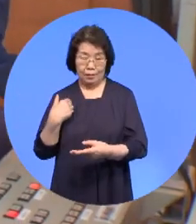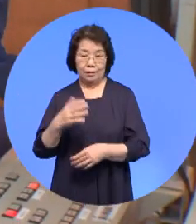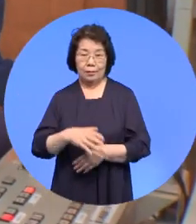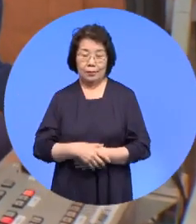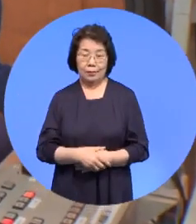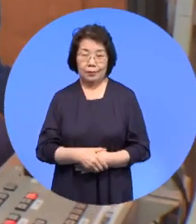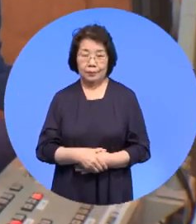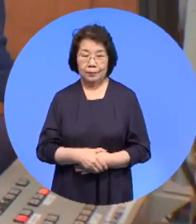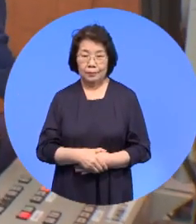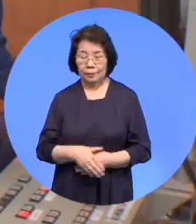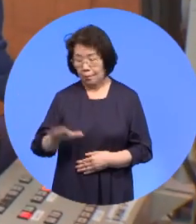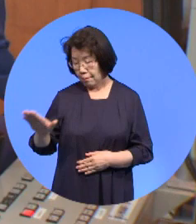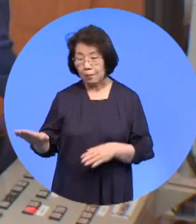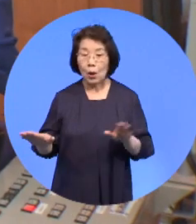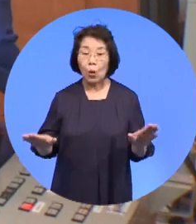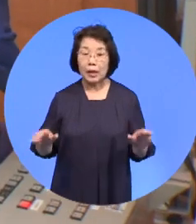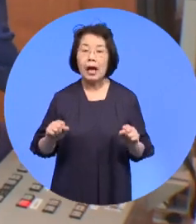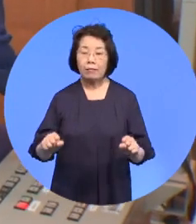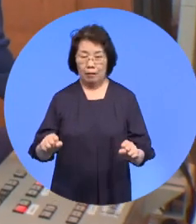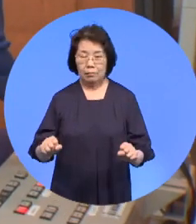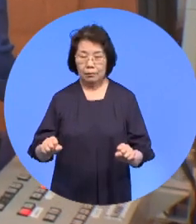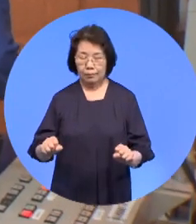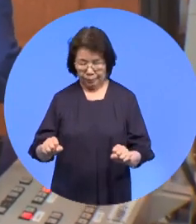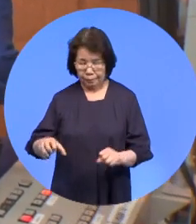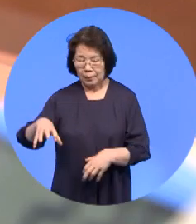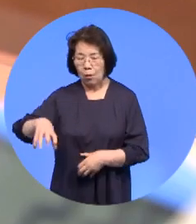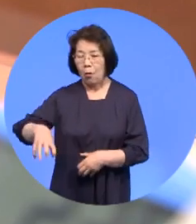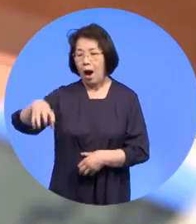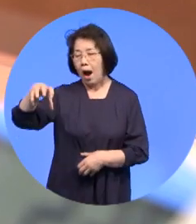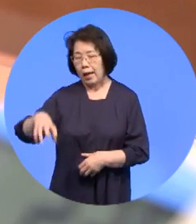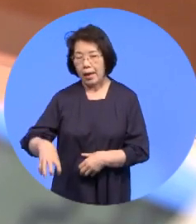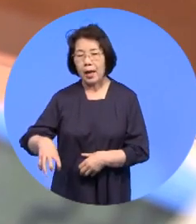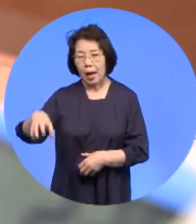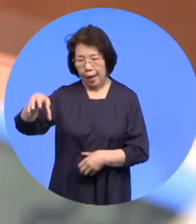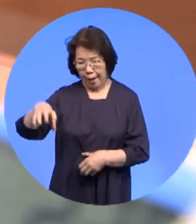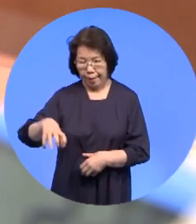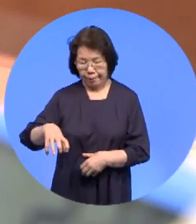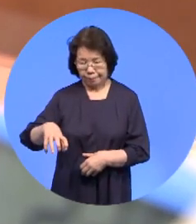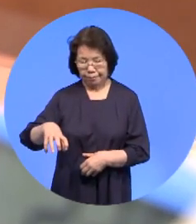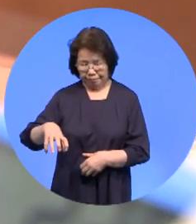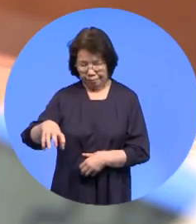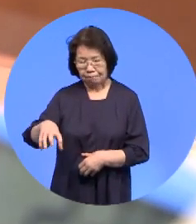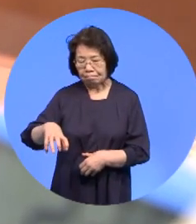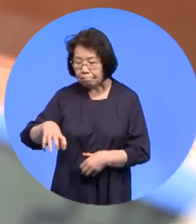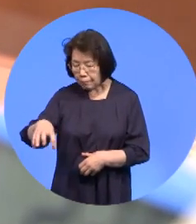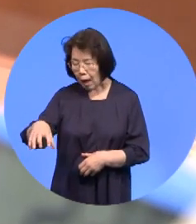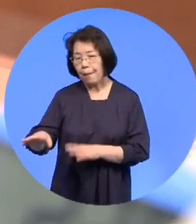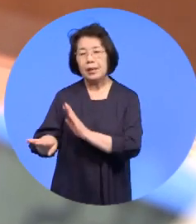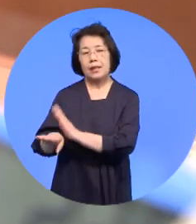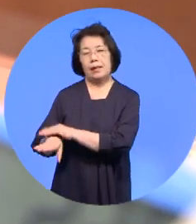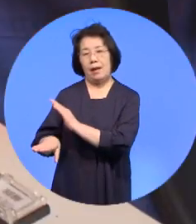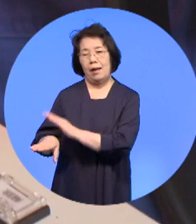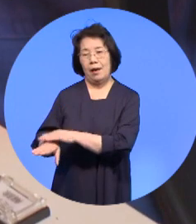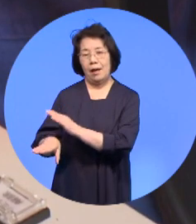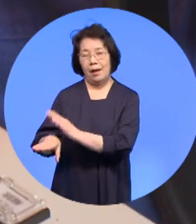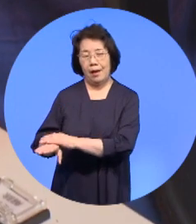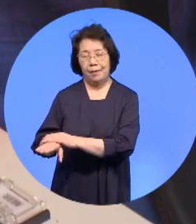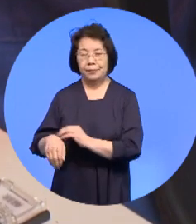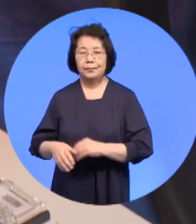こっちでやったんですかアゲサゲのだからみんなena タイプ言語せて